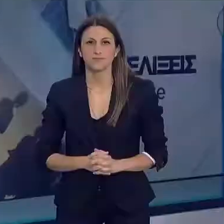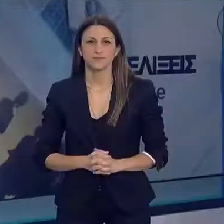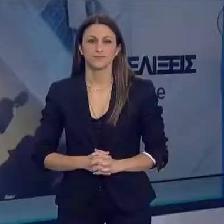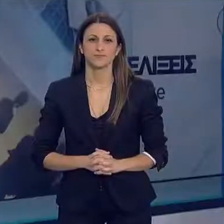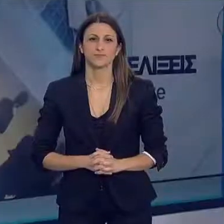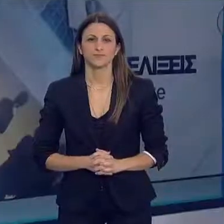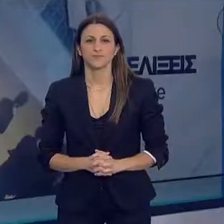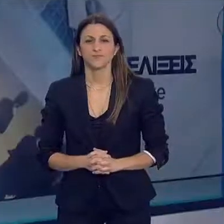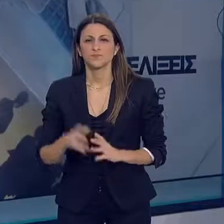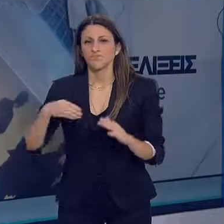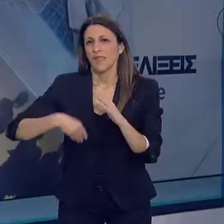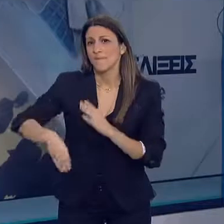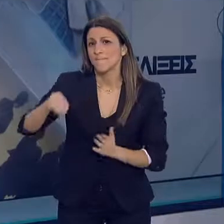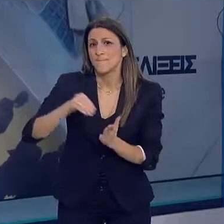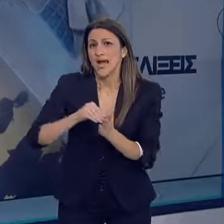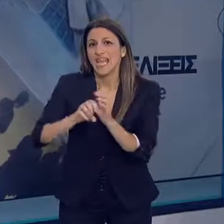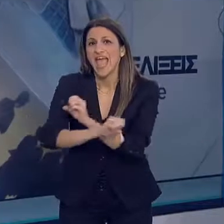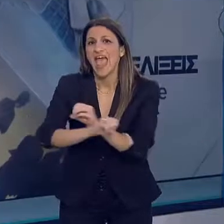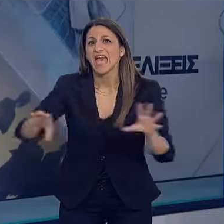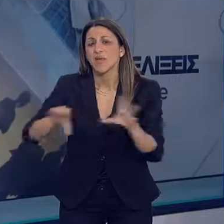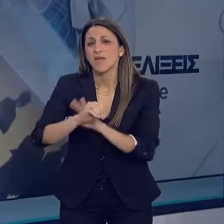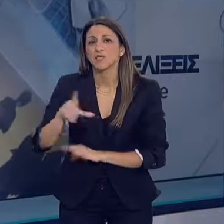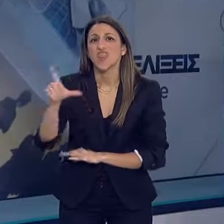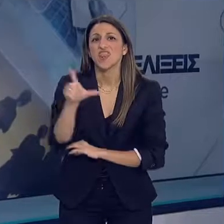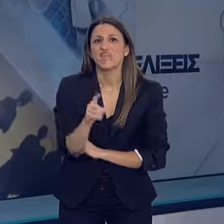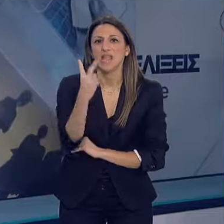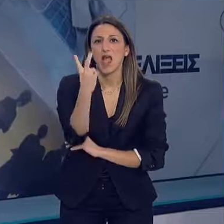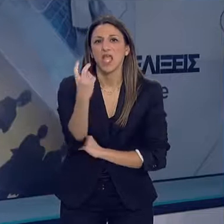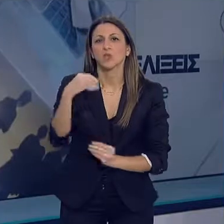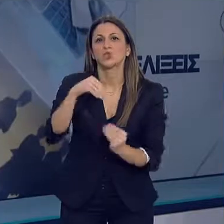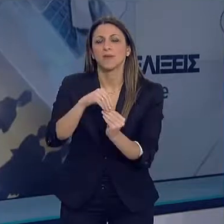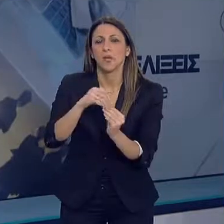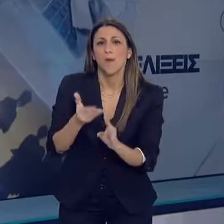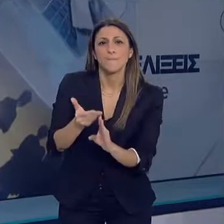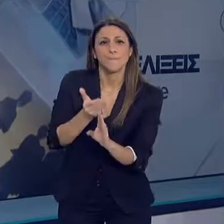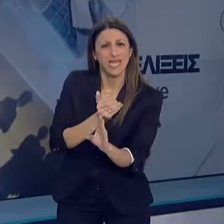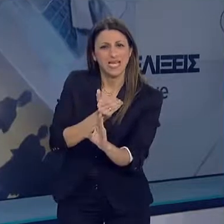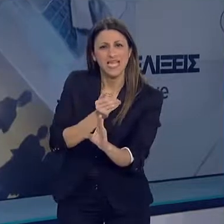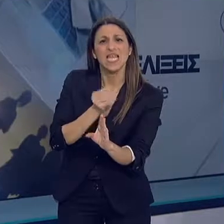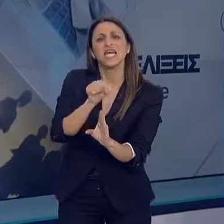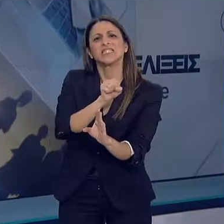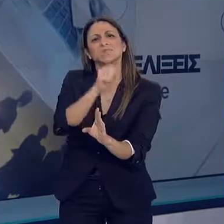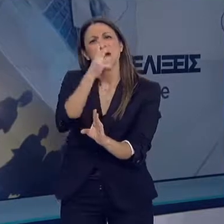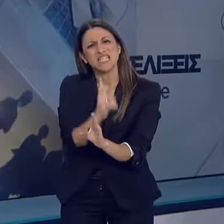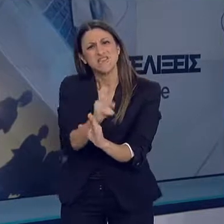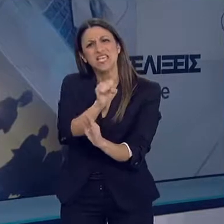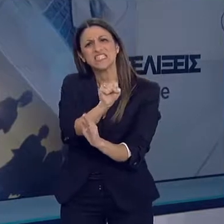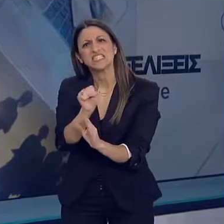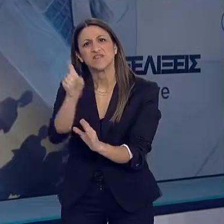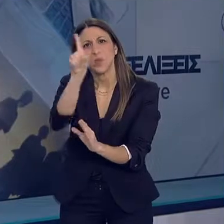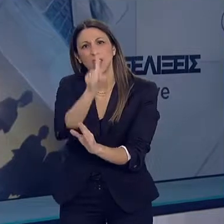Απριλίου, και τις υπόλοιπες μέρες, Μεγάλη Παρασκευή, Μεγάλο Σάββατο και Κυριακή του Πάσχα, θα εκδίδονται γραπτές